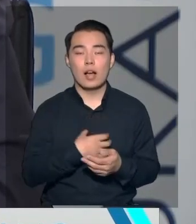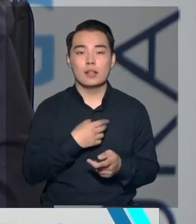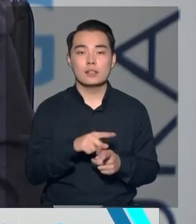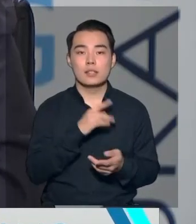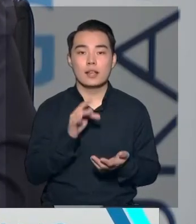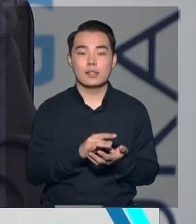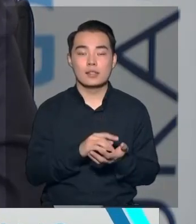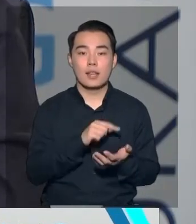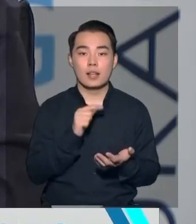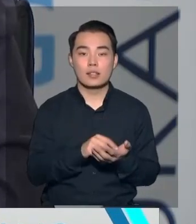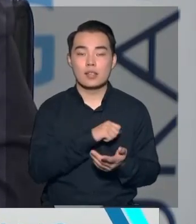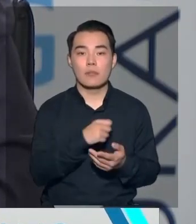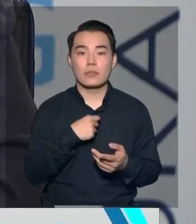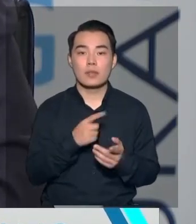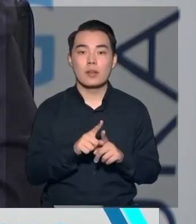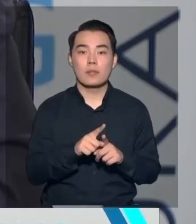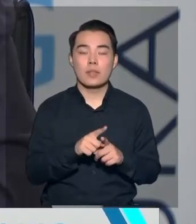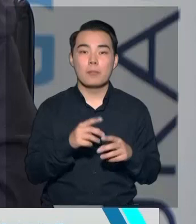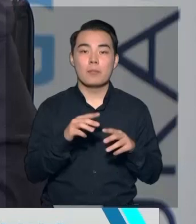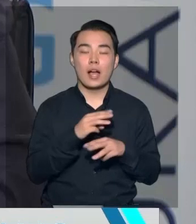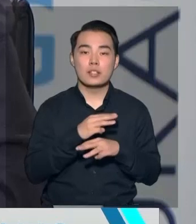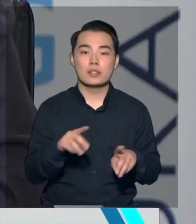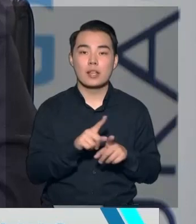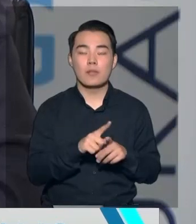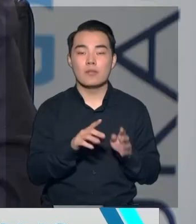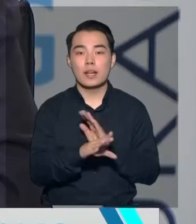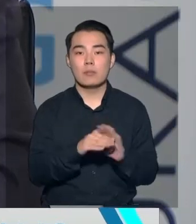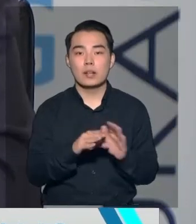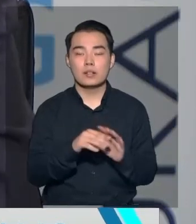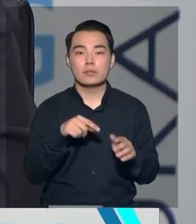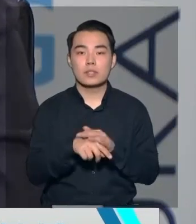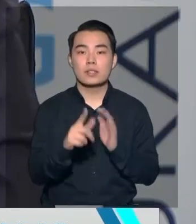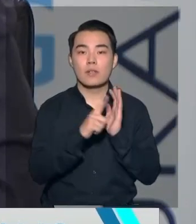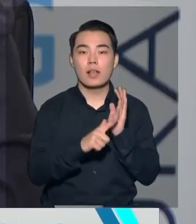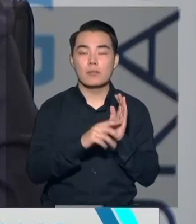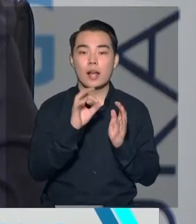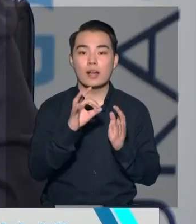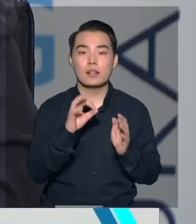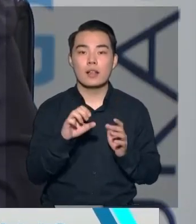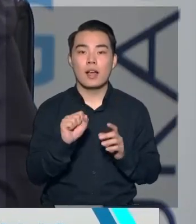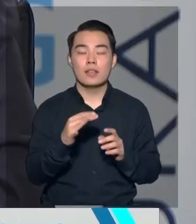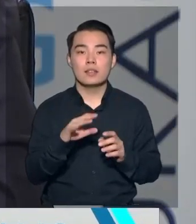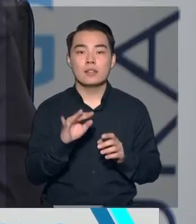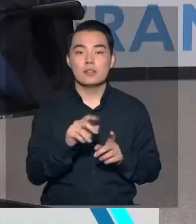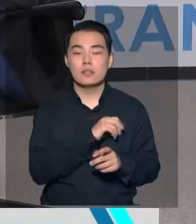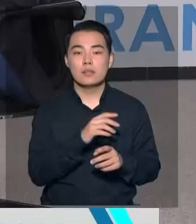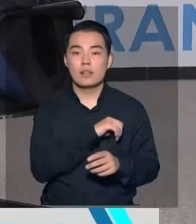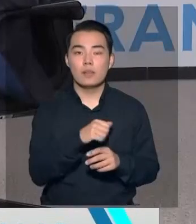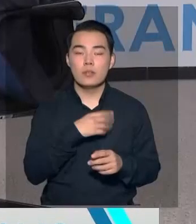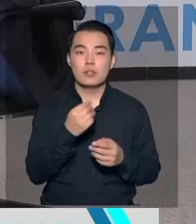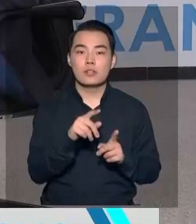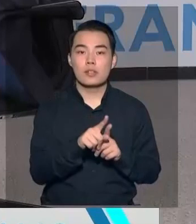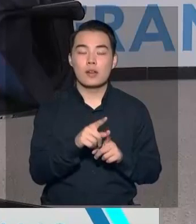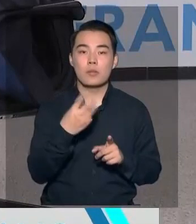бұл жерде мәжілістегі сайлау аралас жүйемен өтетін болады. 70% партиялық тізіммен, 30% жекелеген